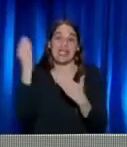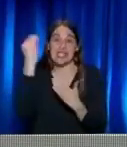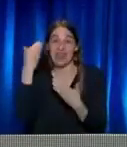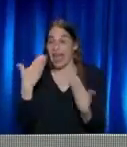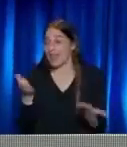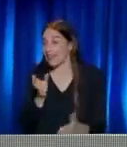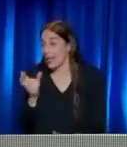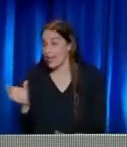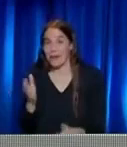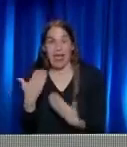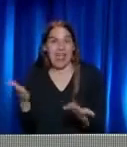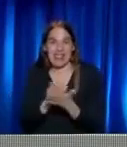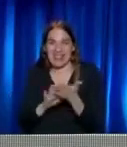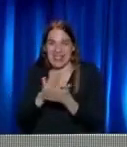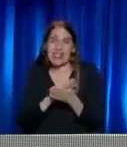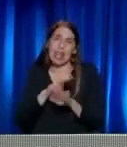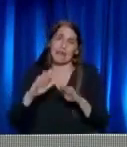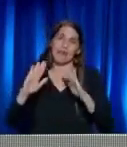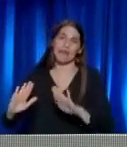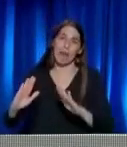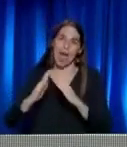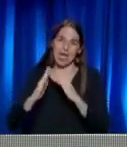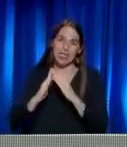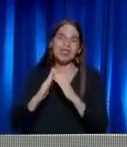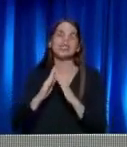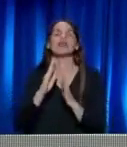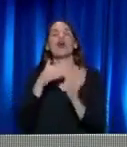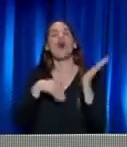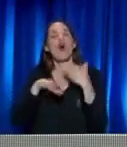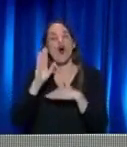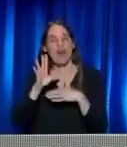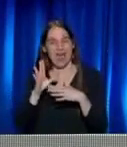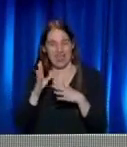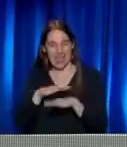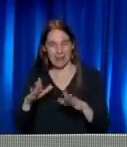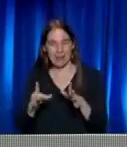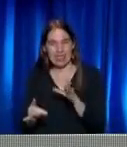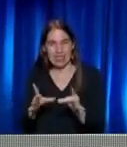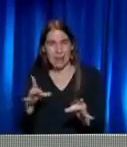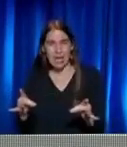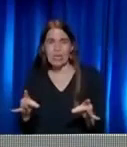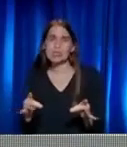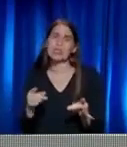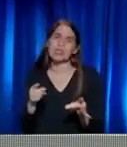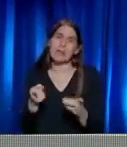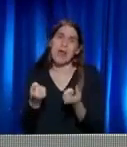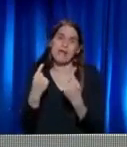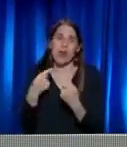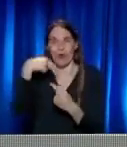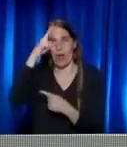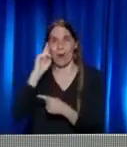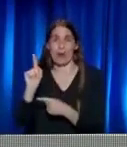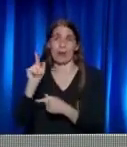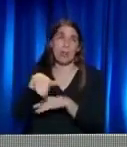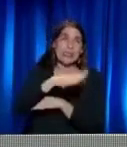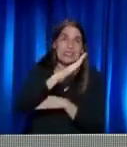גנים ואין מעונות, והילדים גם ככה בבית, אז מה שאנחנו רואים שרוב ההדבקה של הילדים היא בעצם מגיעה מההורים, שאולי עוד